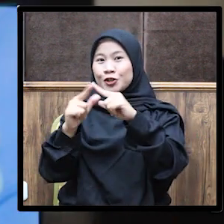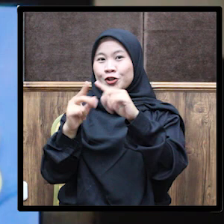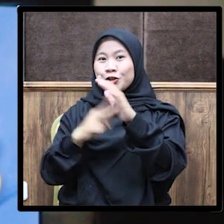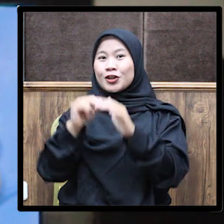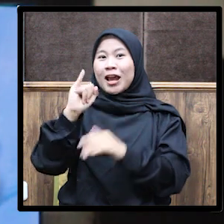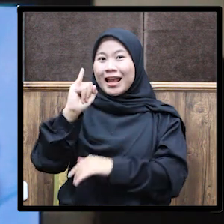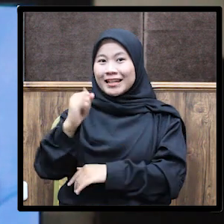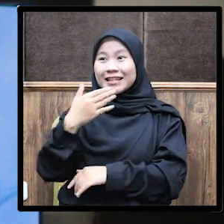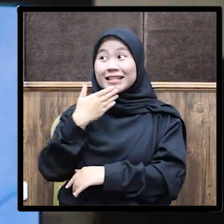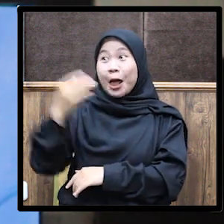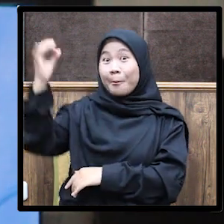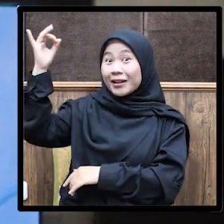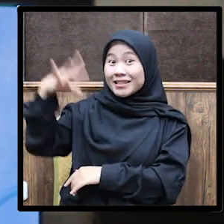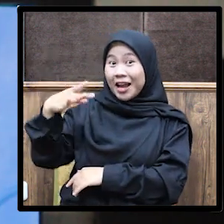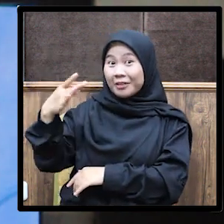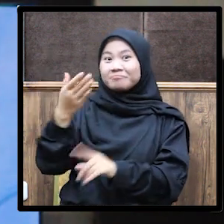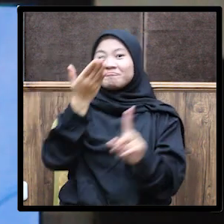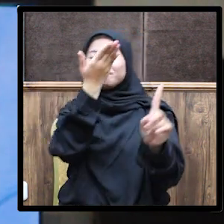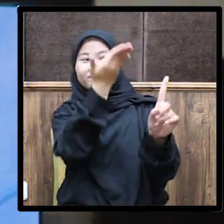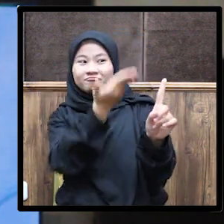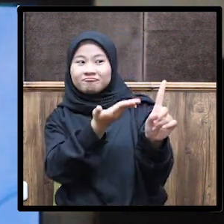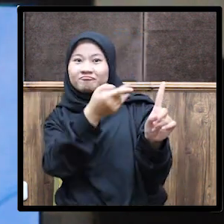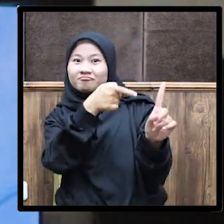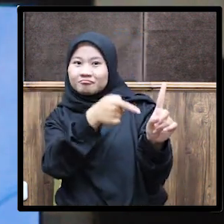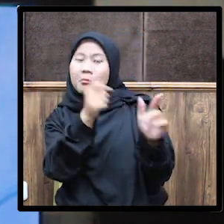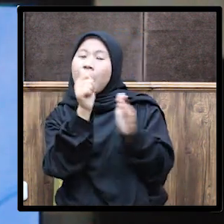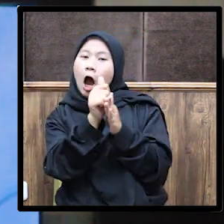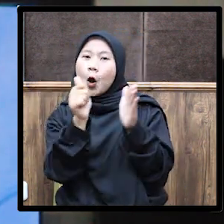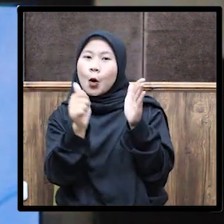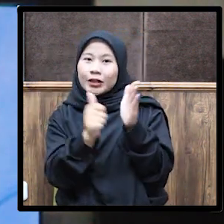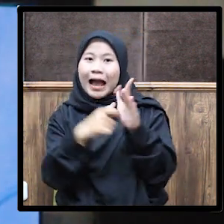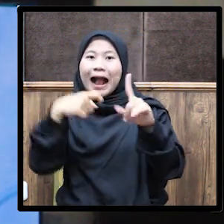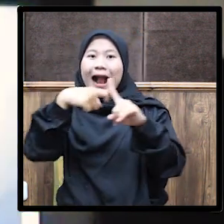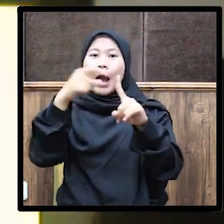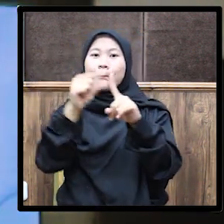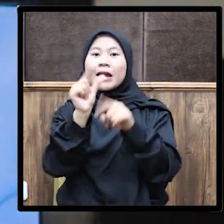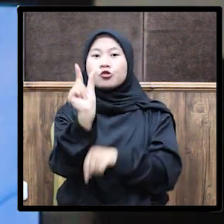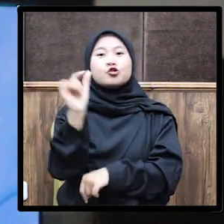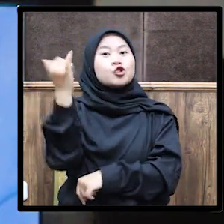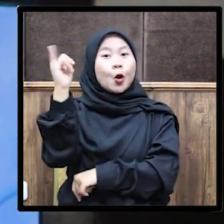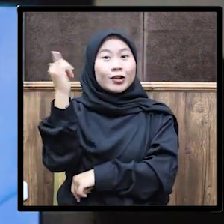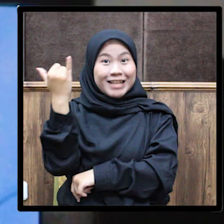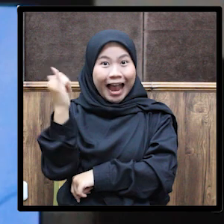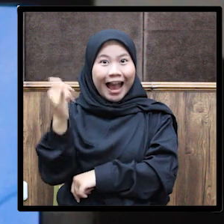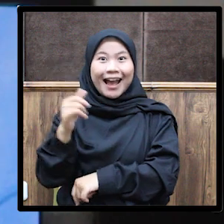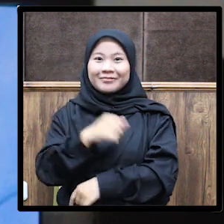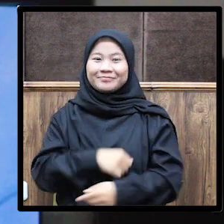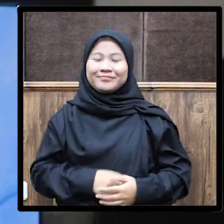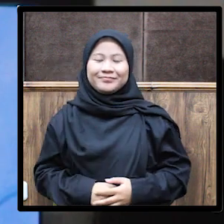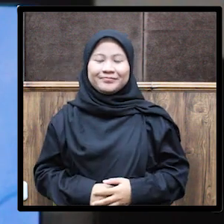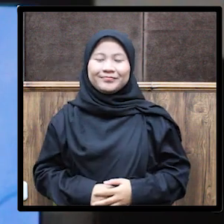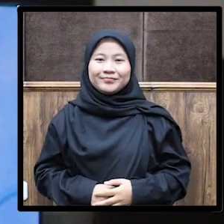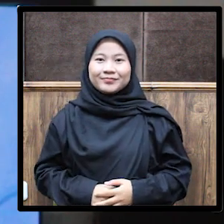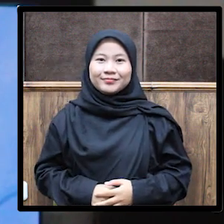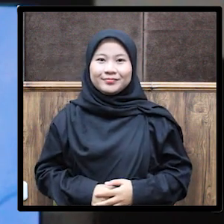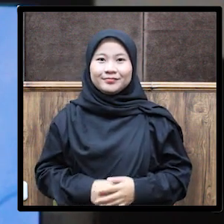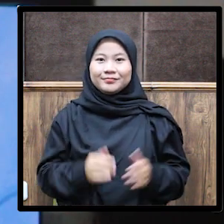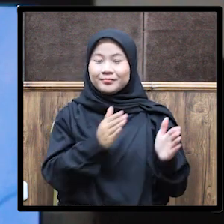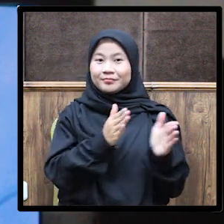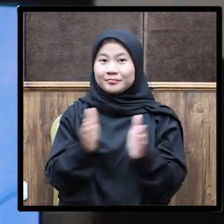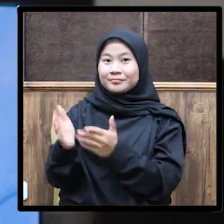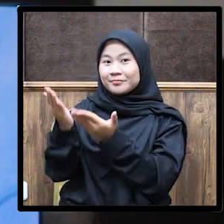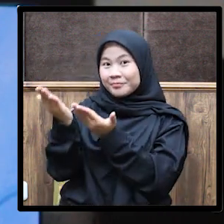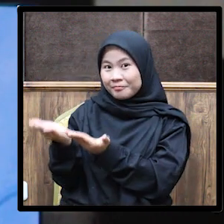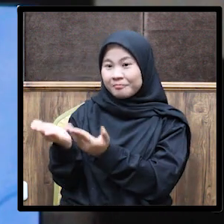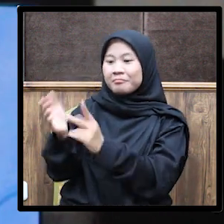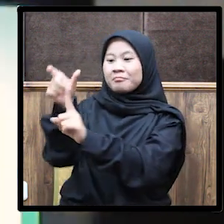Surani. Beliau adalah salah satu anggota KPU DIY, okay. Ya. Gitu, ya. Dan juga yang